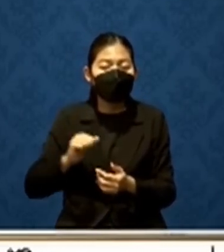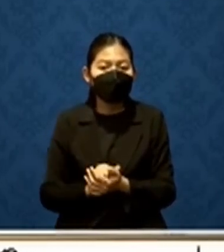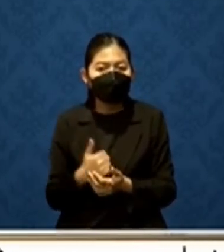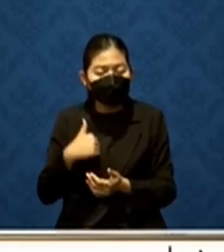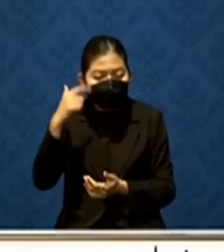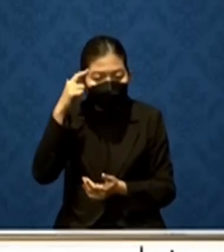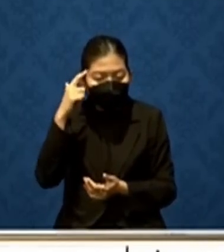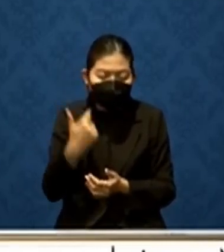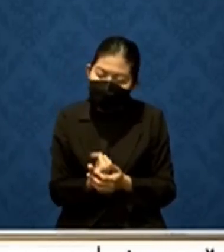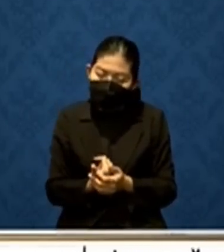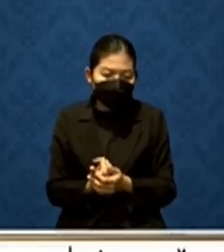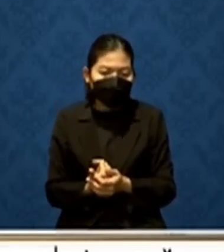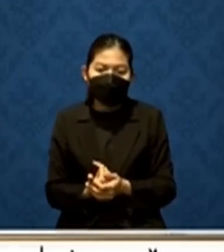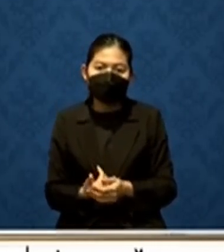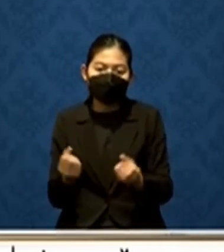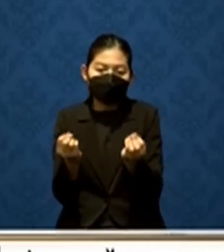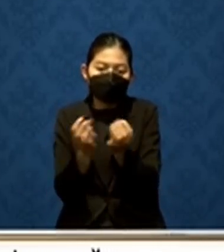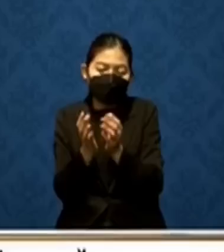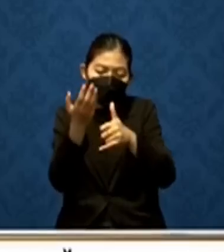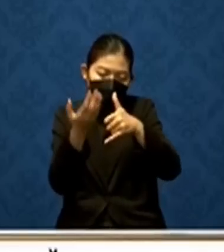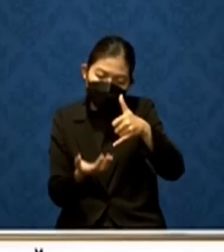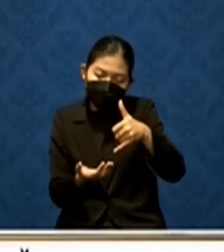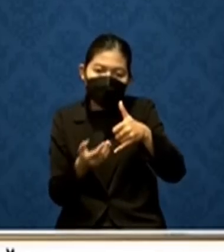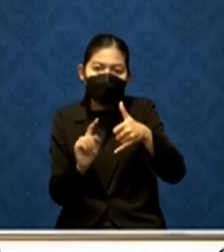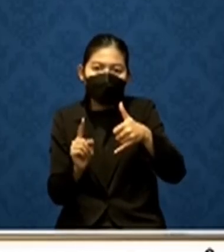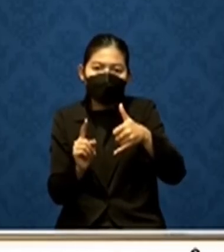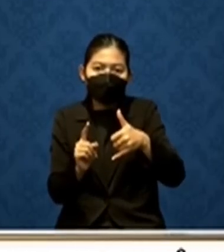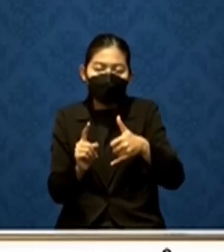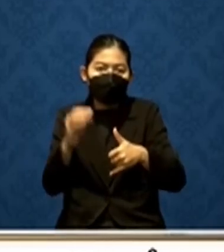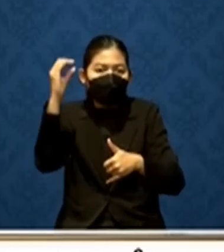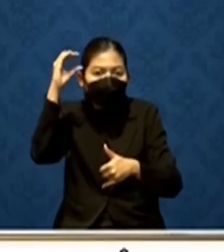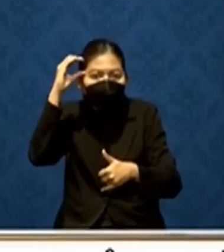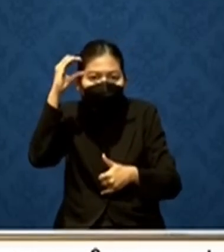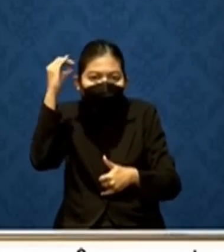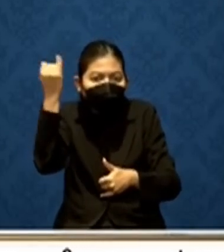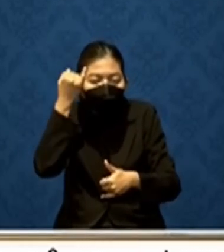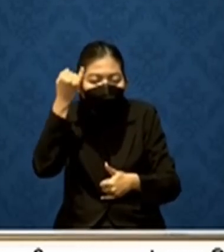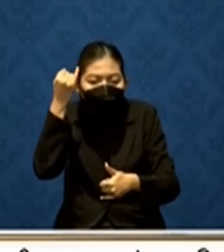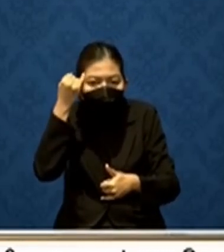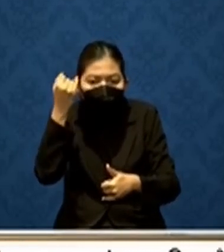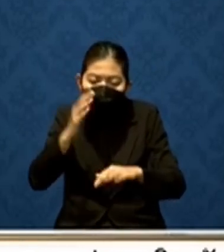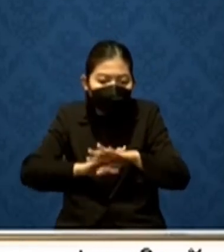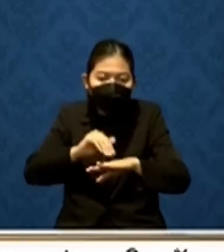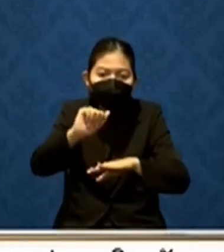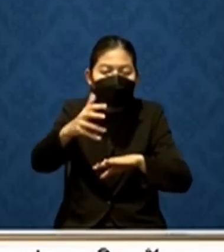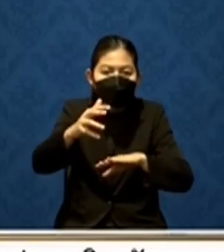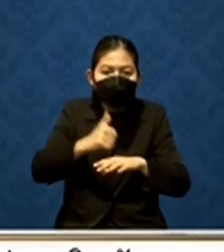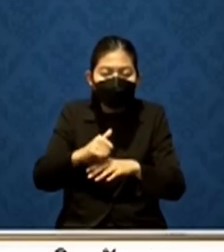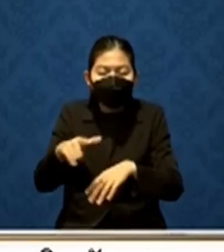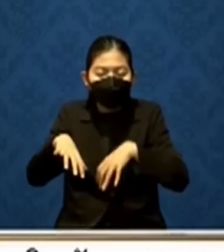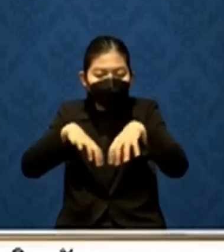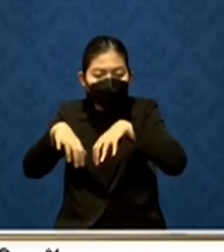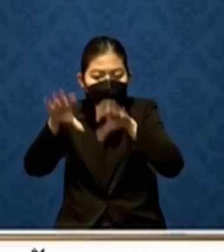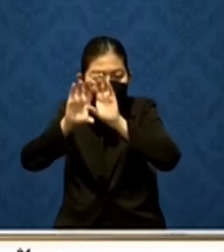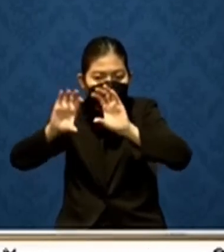ล้มข้อผิดพลาดบกพร่องอย่างร้ายแรงไร้ความรู้ความสามารถในการบริหารราชการของ